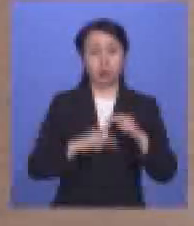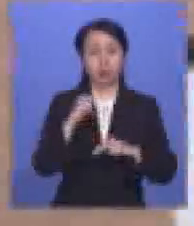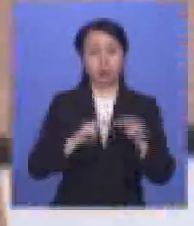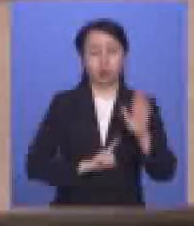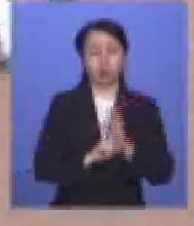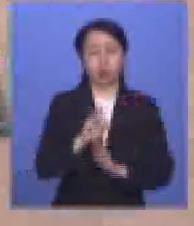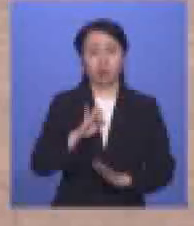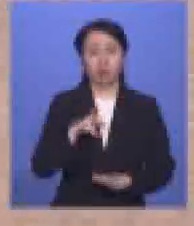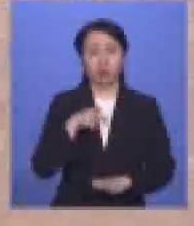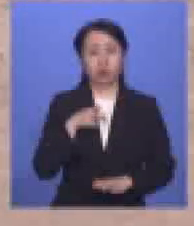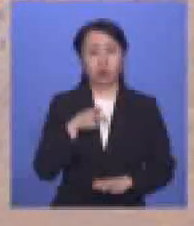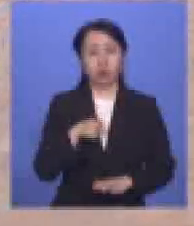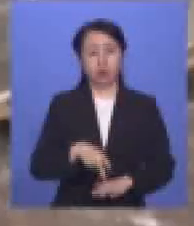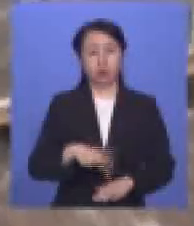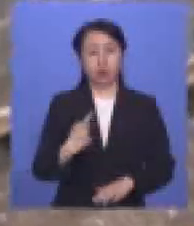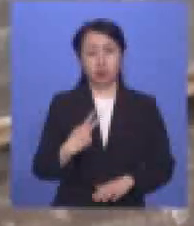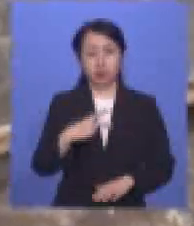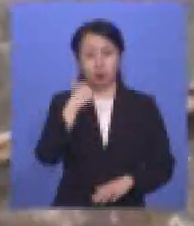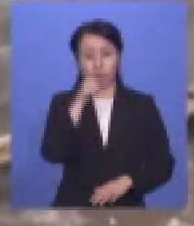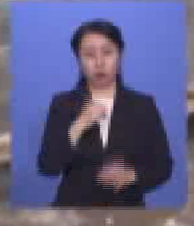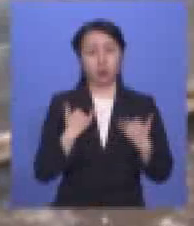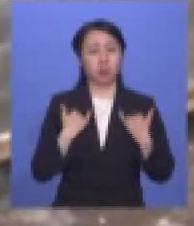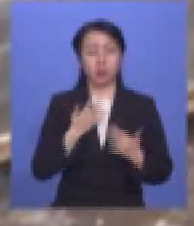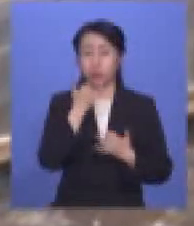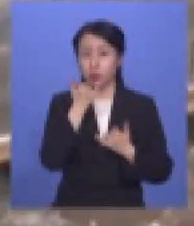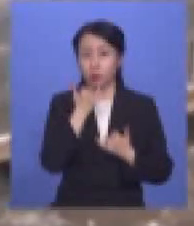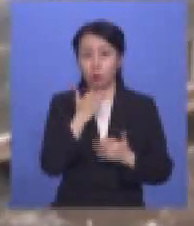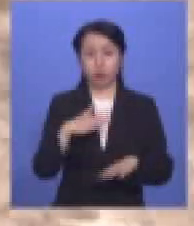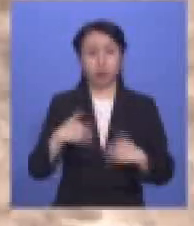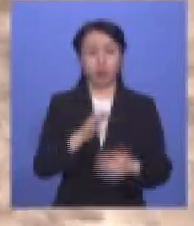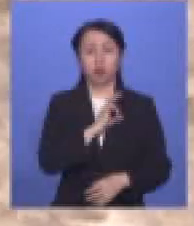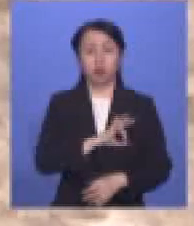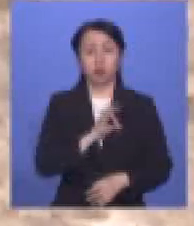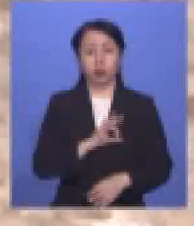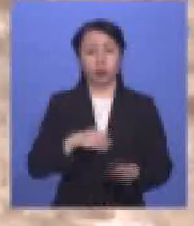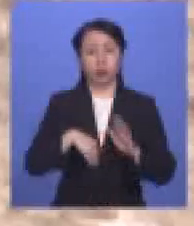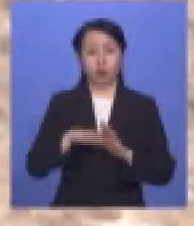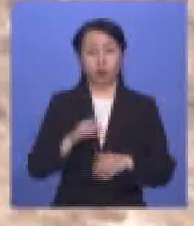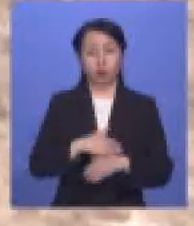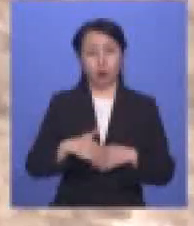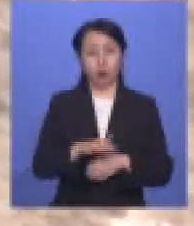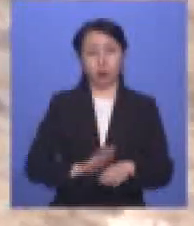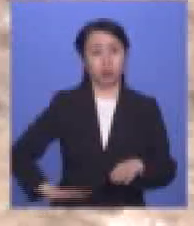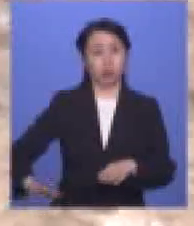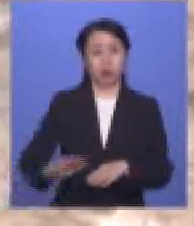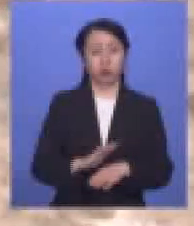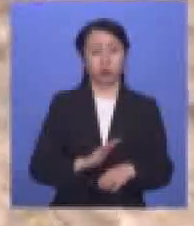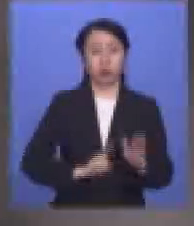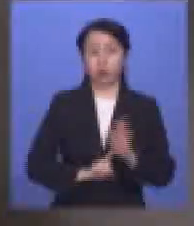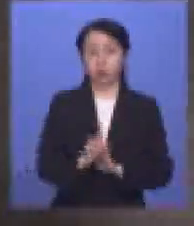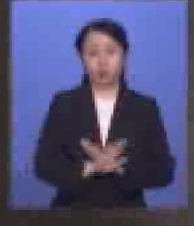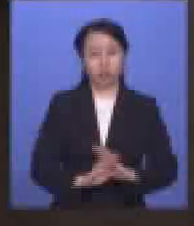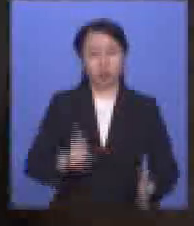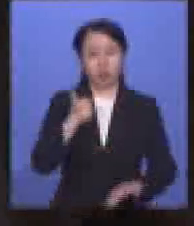строительство начали в июне 2021 года и до сих пор не могут сдать в эксплуатацию. А к благоустройству прилегающей территории вовсе даже не